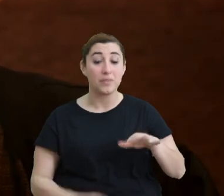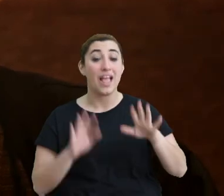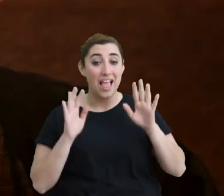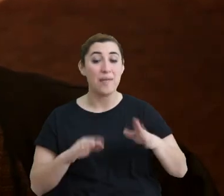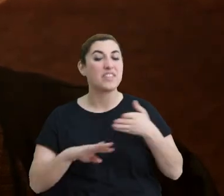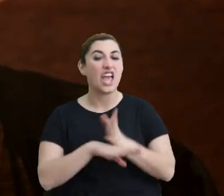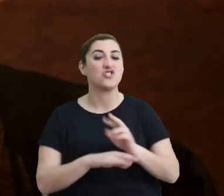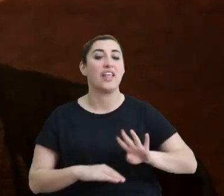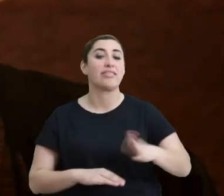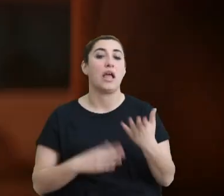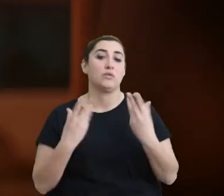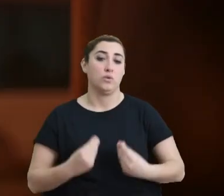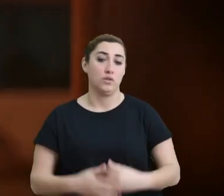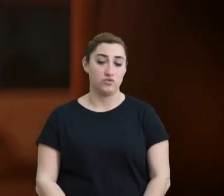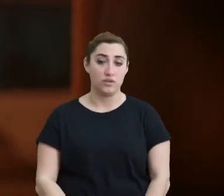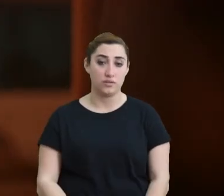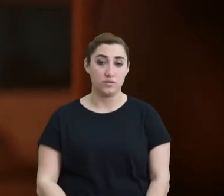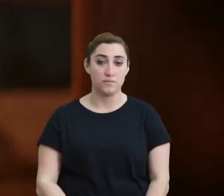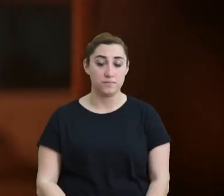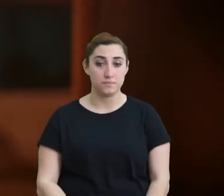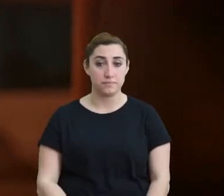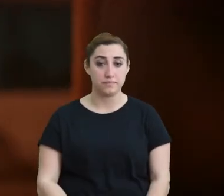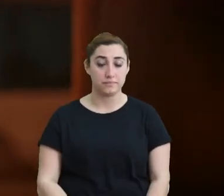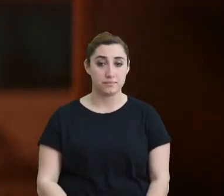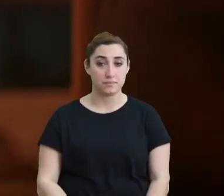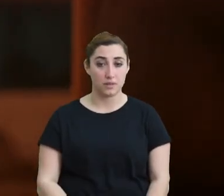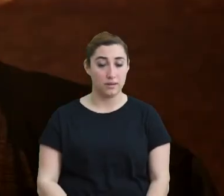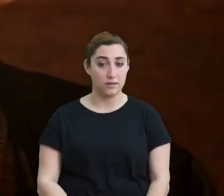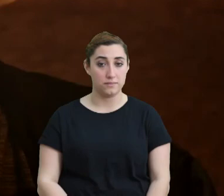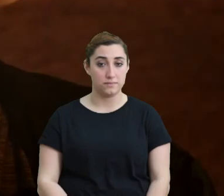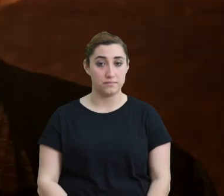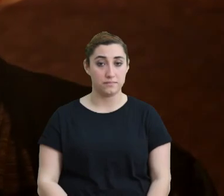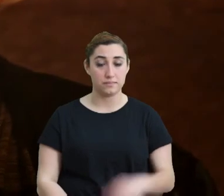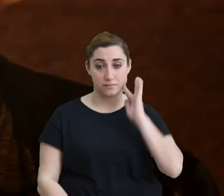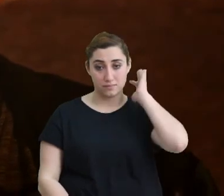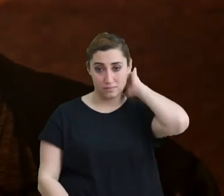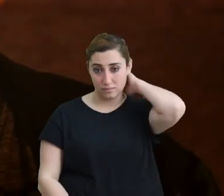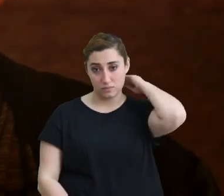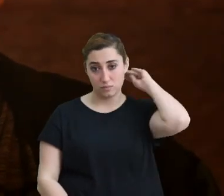hem hakikate terstir. Minberci sonunun neye bağlanacağını anlamış gibi taş kesildi.